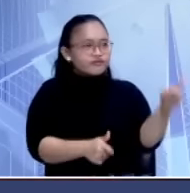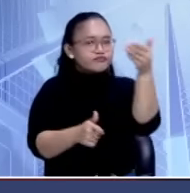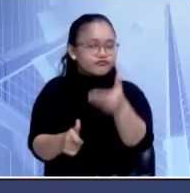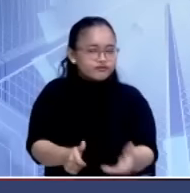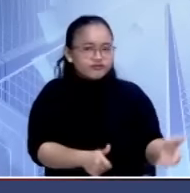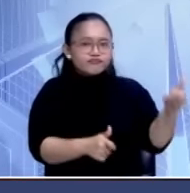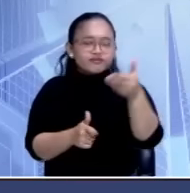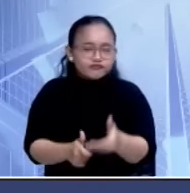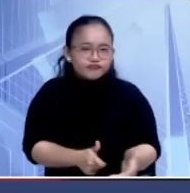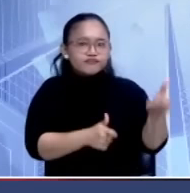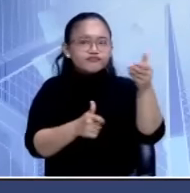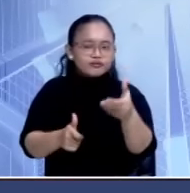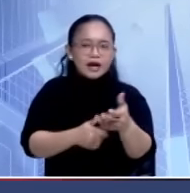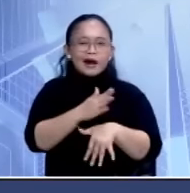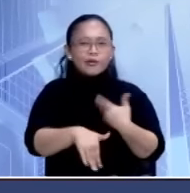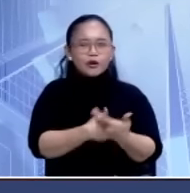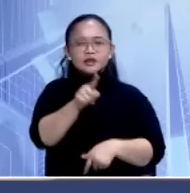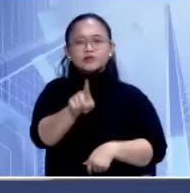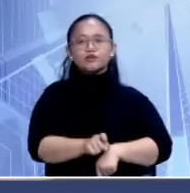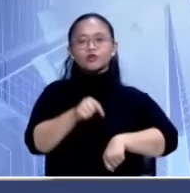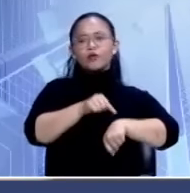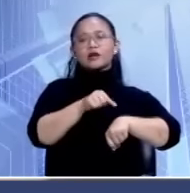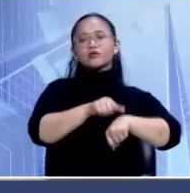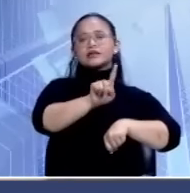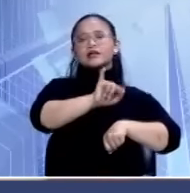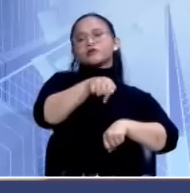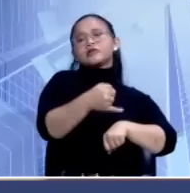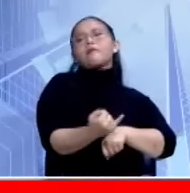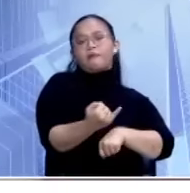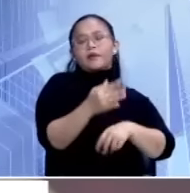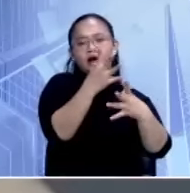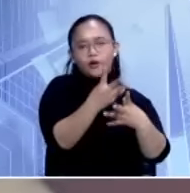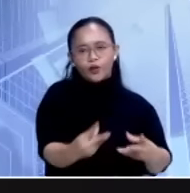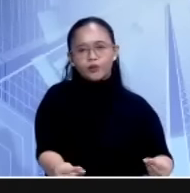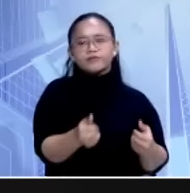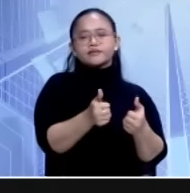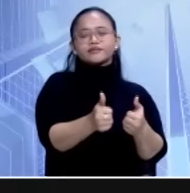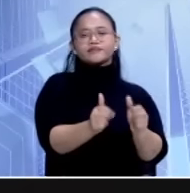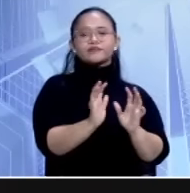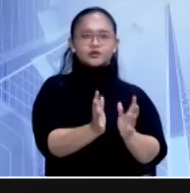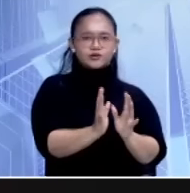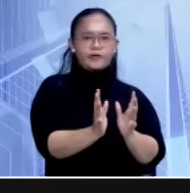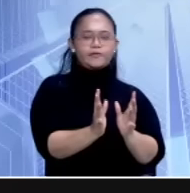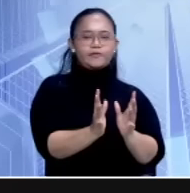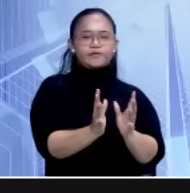kebakaran. Setelah satu jam, api melalap bisa dikendalikan.